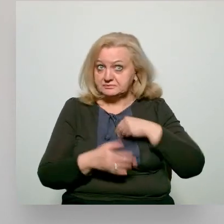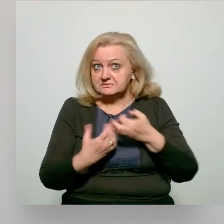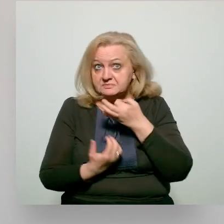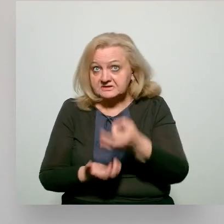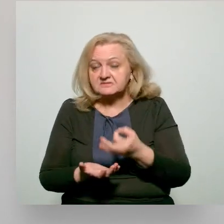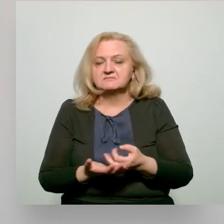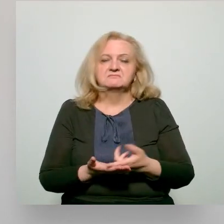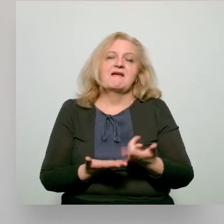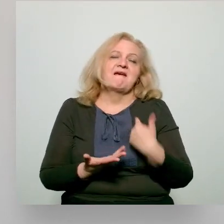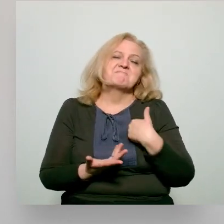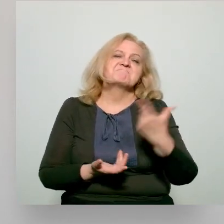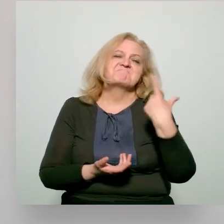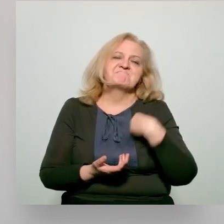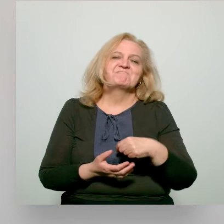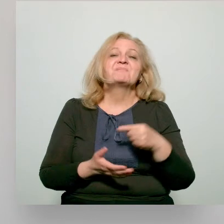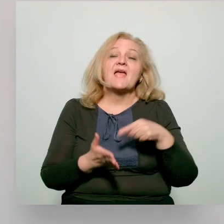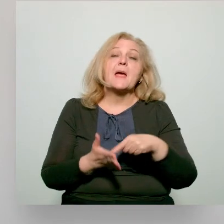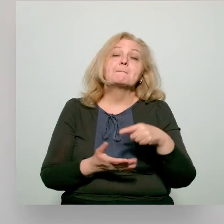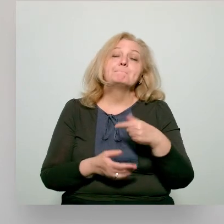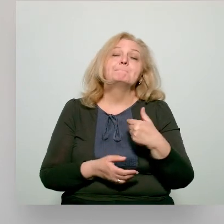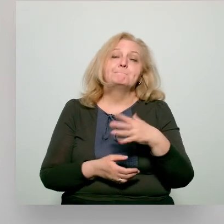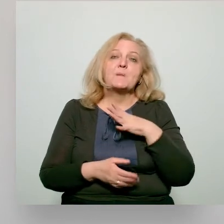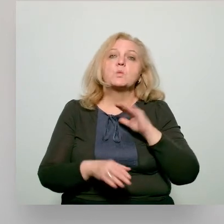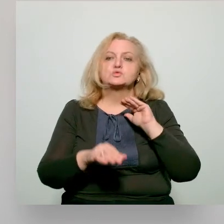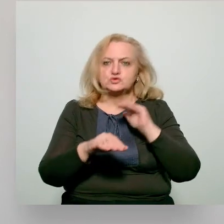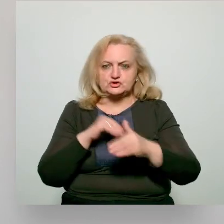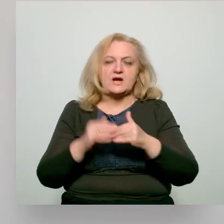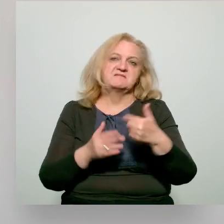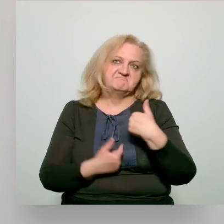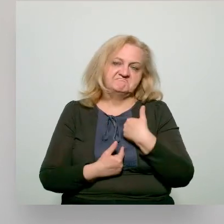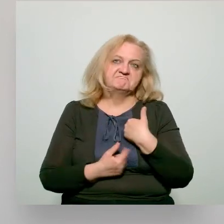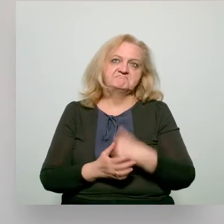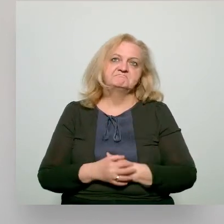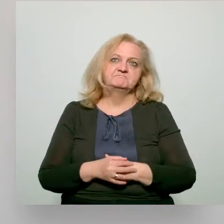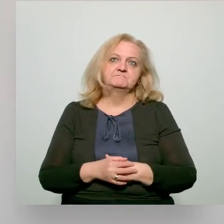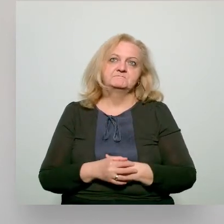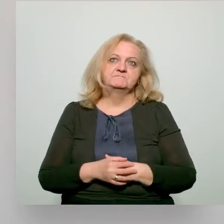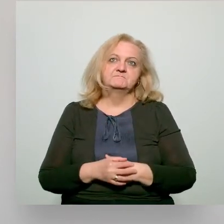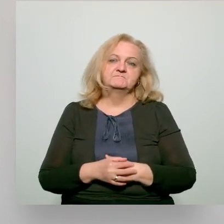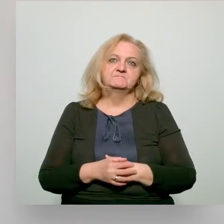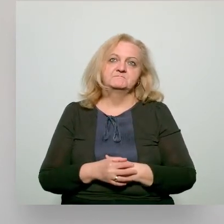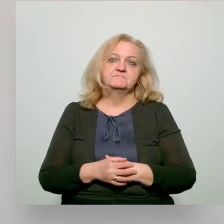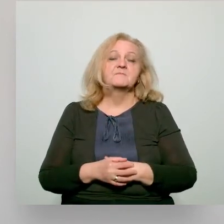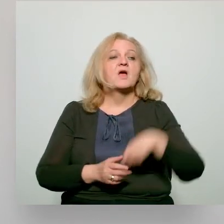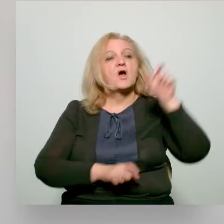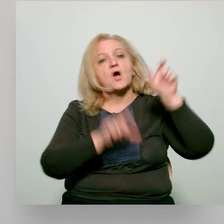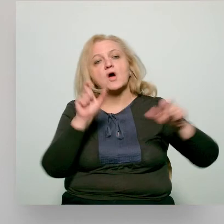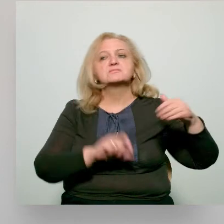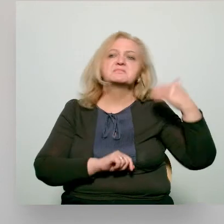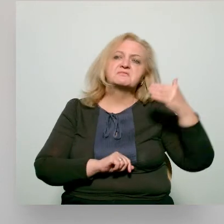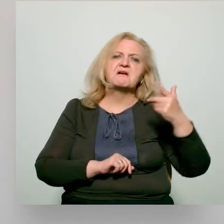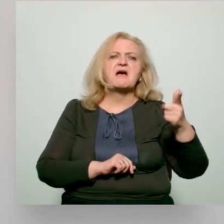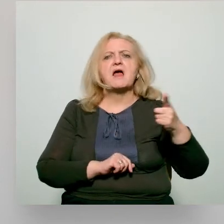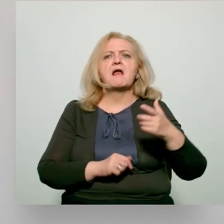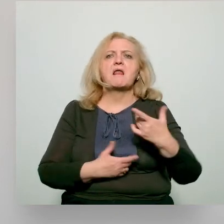Ale miałam szczęście, jeśli chodzi o ludzi, którzy nieagresywnie to artykułowali. I po